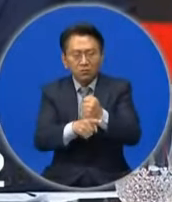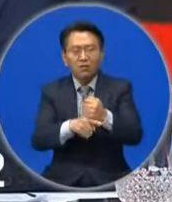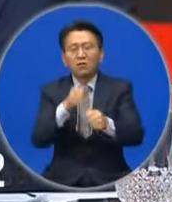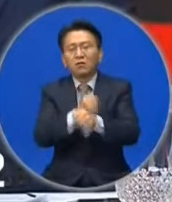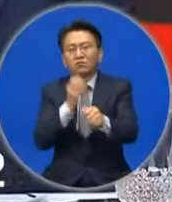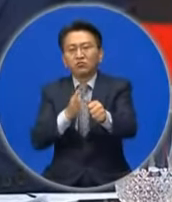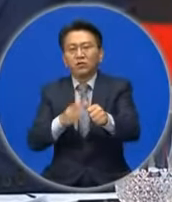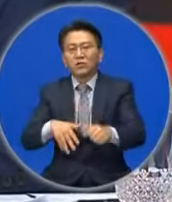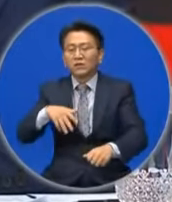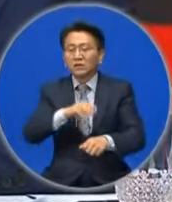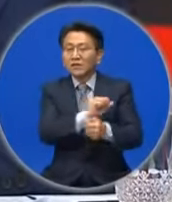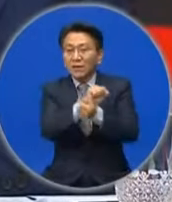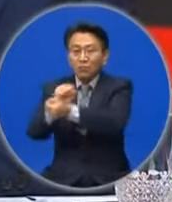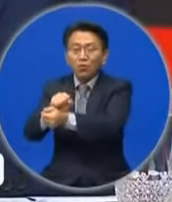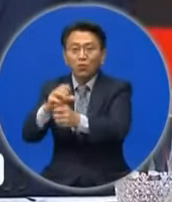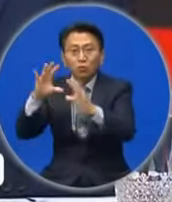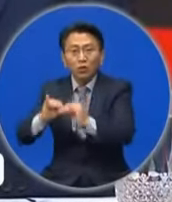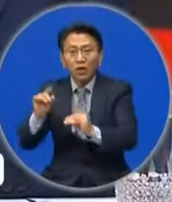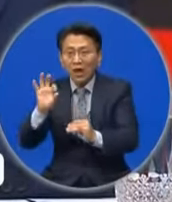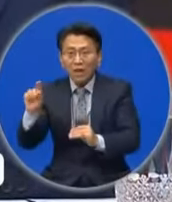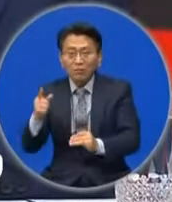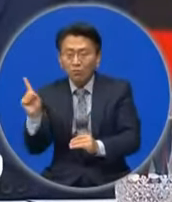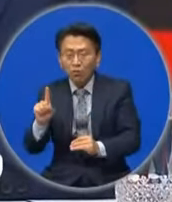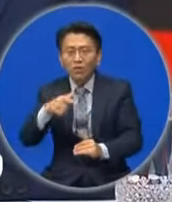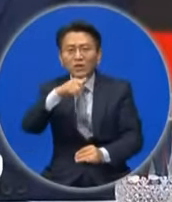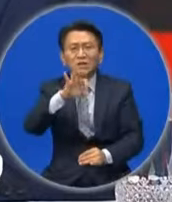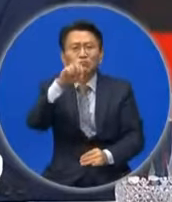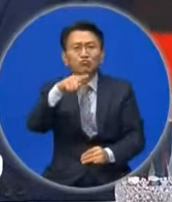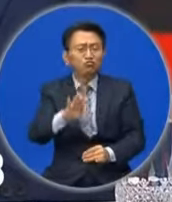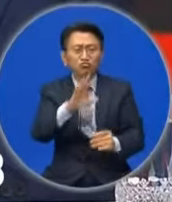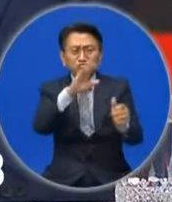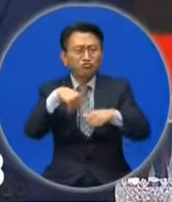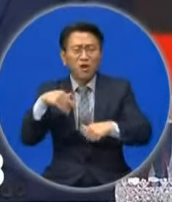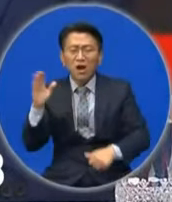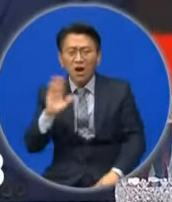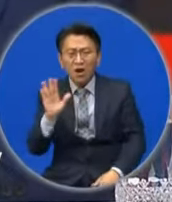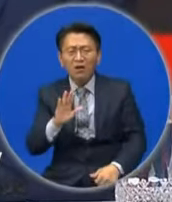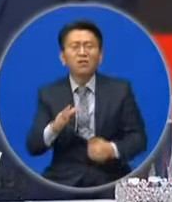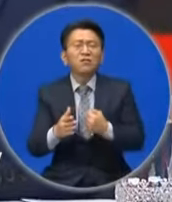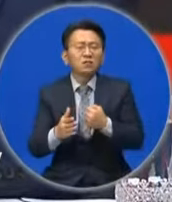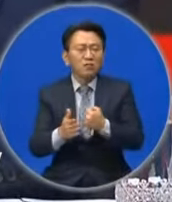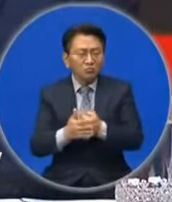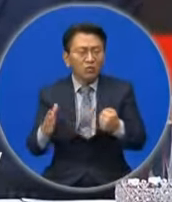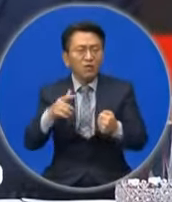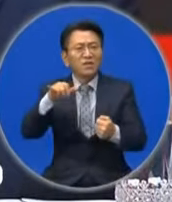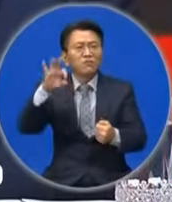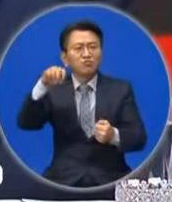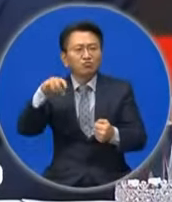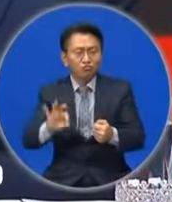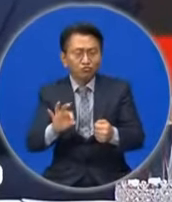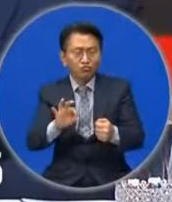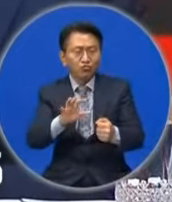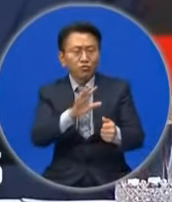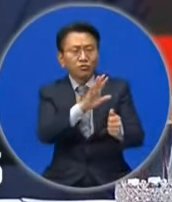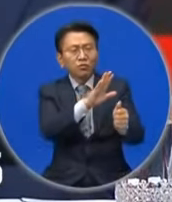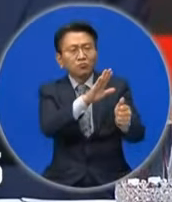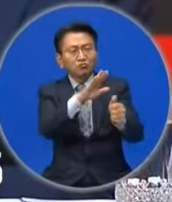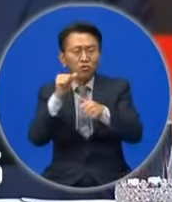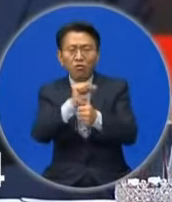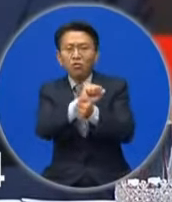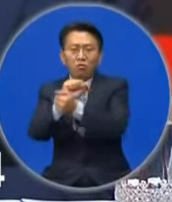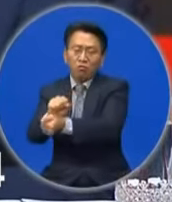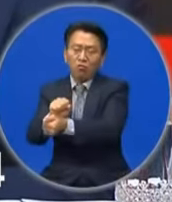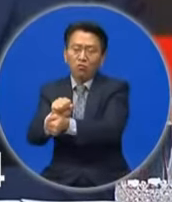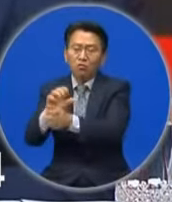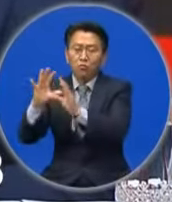여기서 말하는 체포동의안은 김웅 의원도 안 나오니까 김웅 의원을 체포하겠다는 겁니다. 일반인은 국회에서 체포동의안이 필요